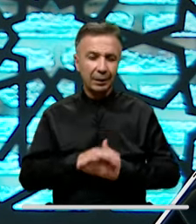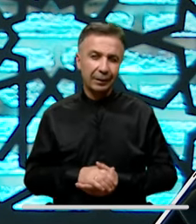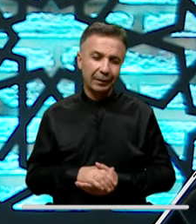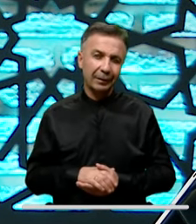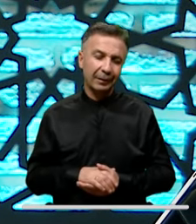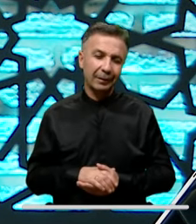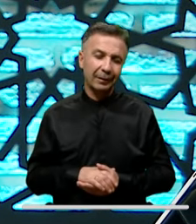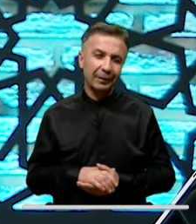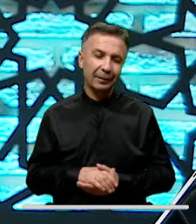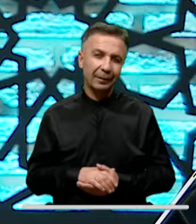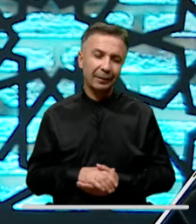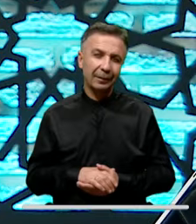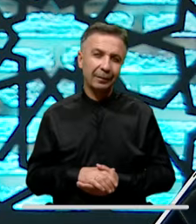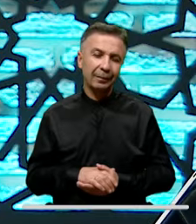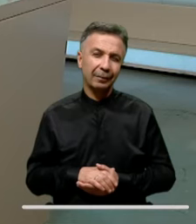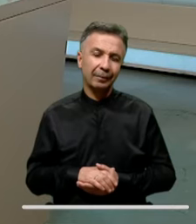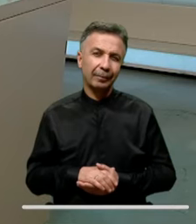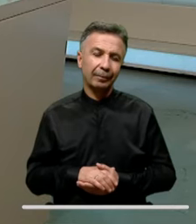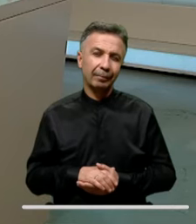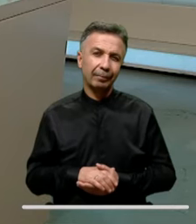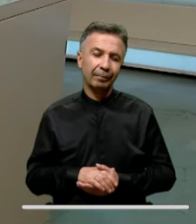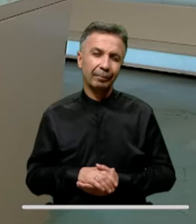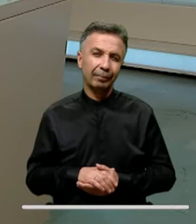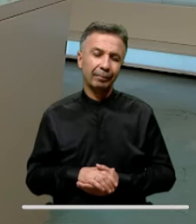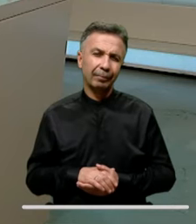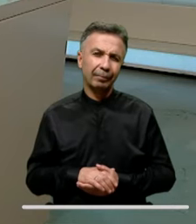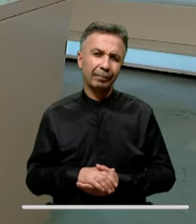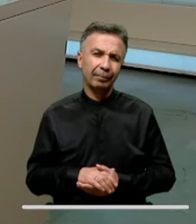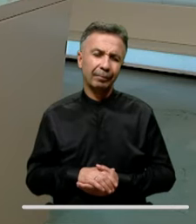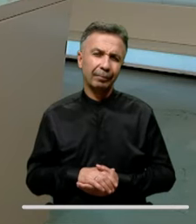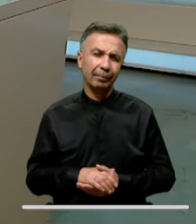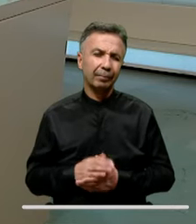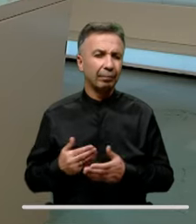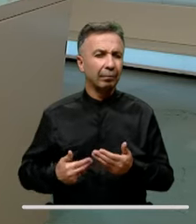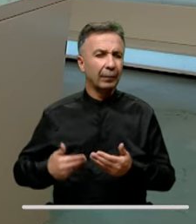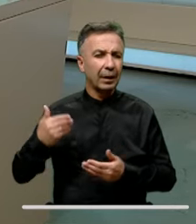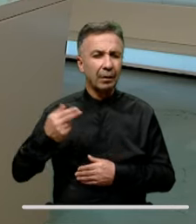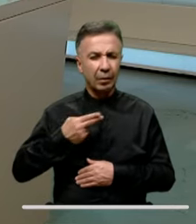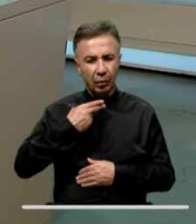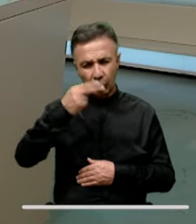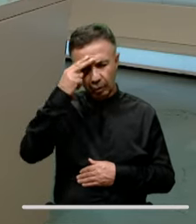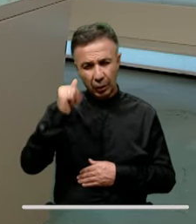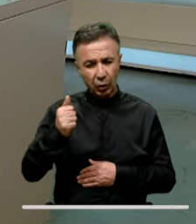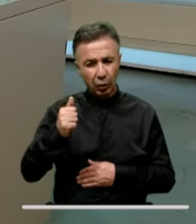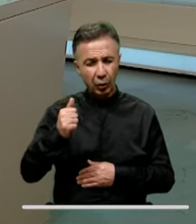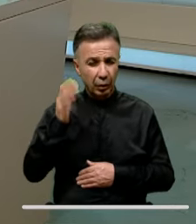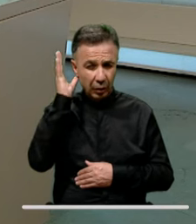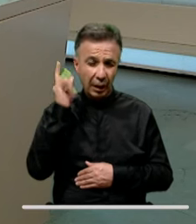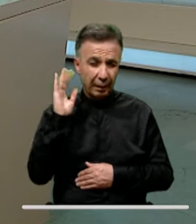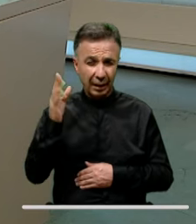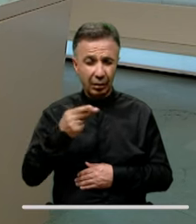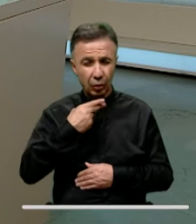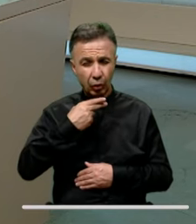olsun sizden. Sizi Allah sizden de razı olsun. Sağ olun, teşekkürler. Bu geçtiğimiz cuma camiye gittim. Camide sular kesilmiş.